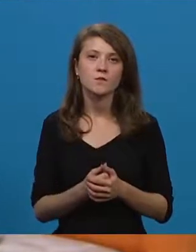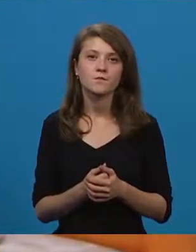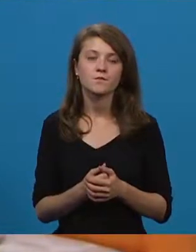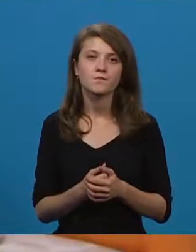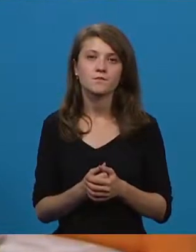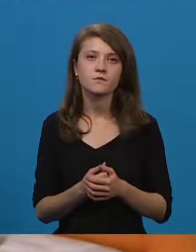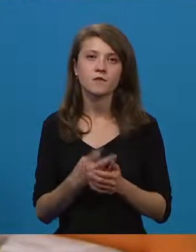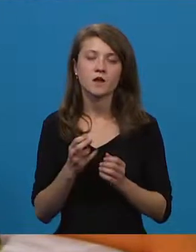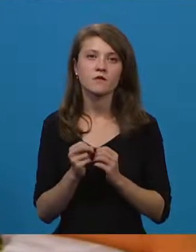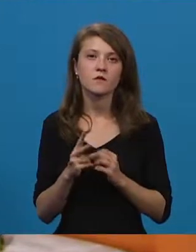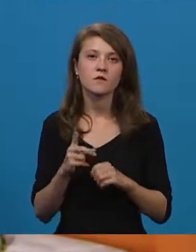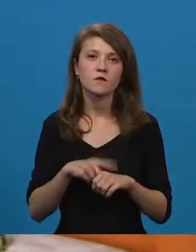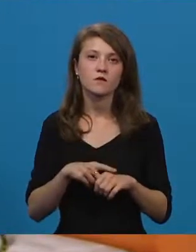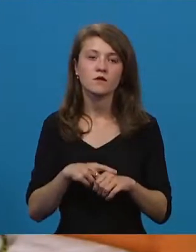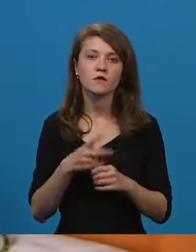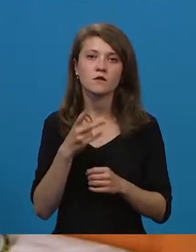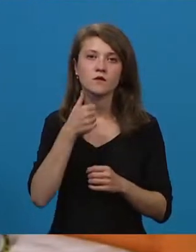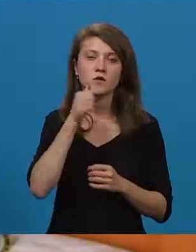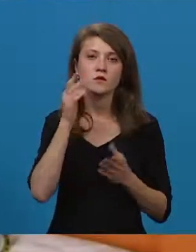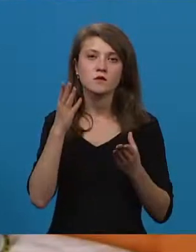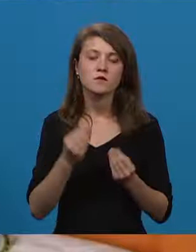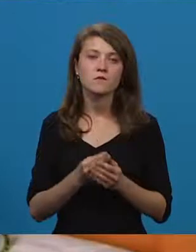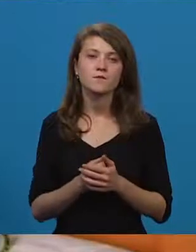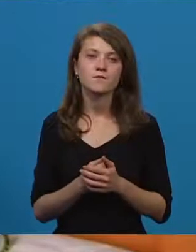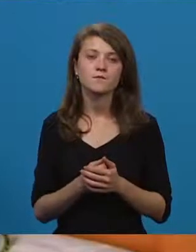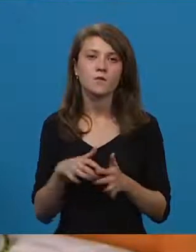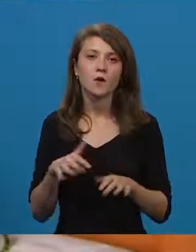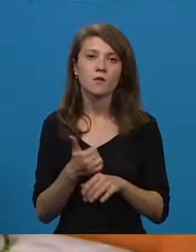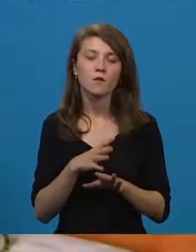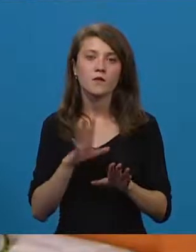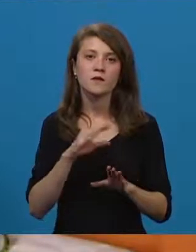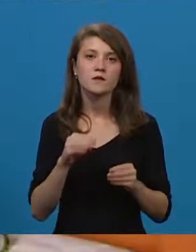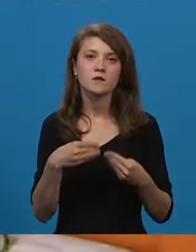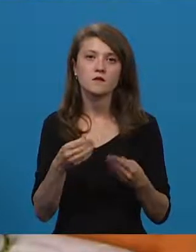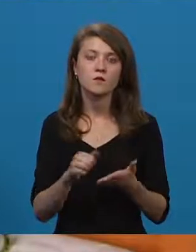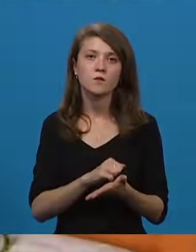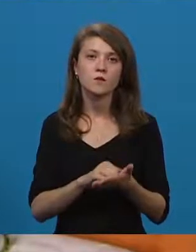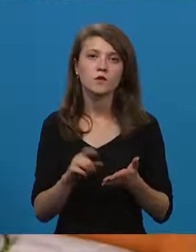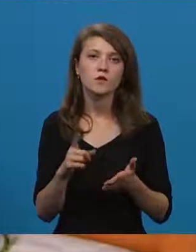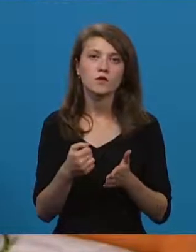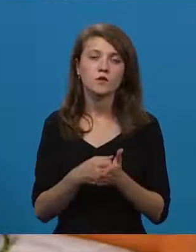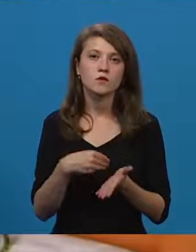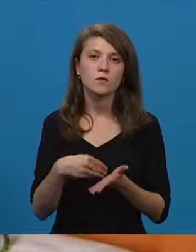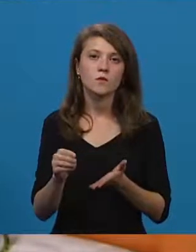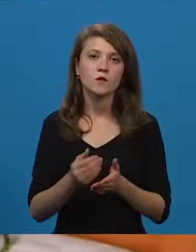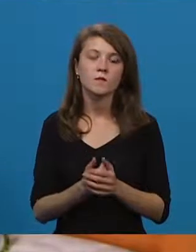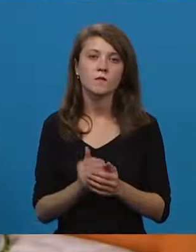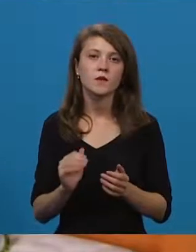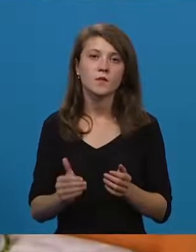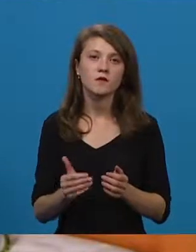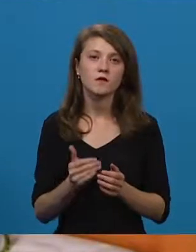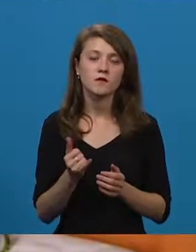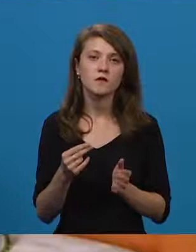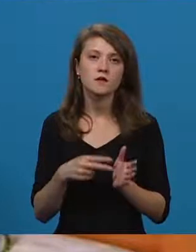на 12-ту годину на вчорашній день міському голові були надані всі документи щодо закупівель підприємством, і